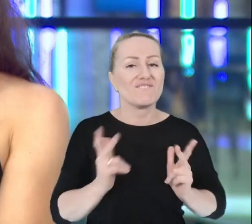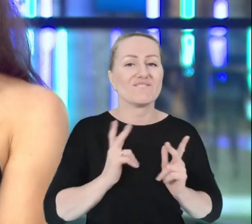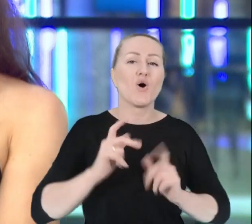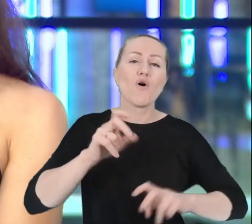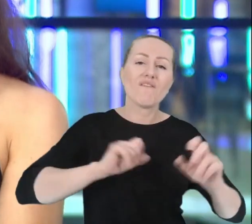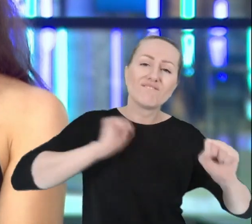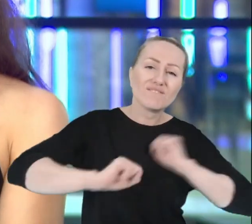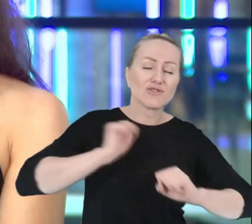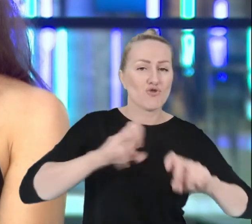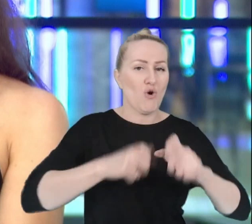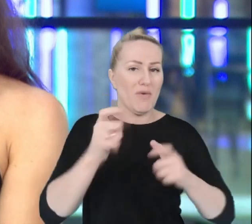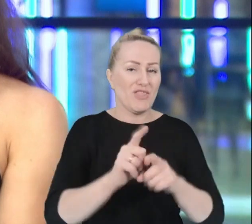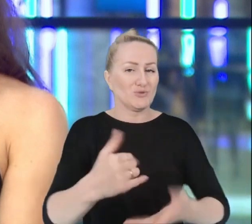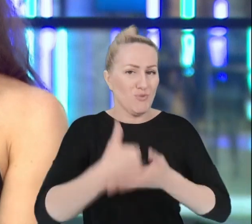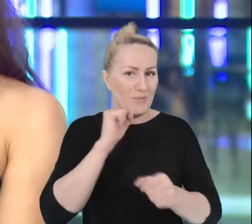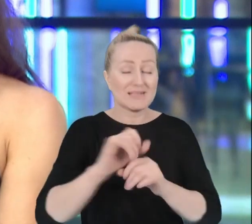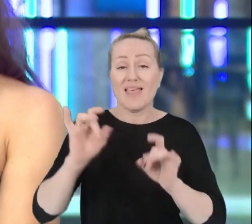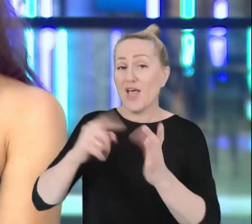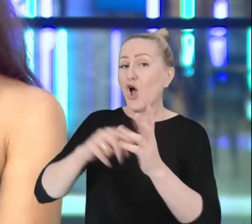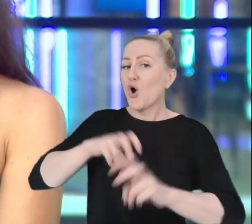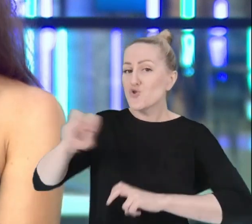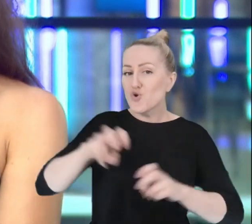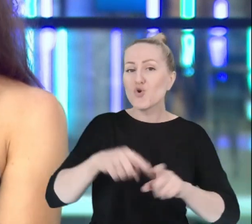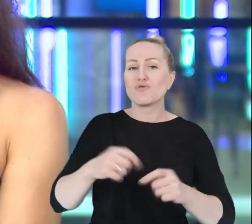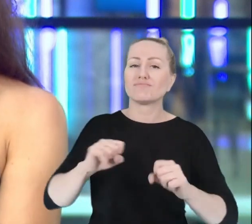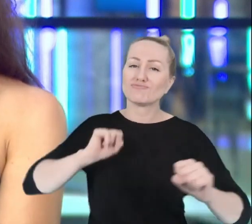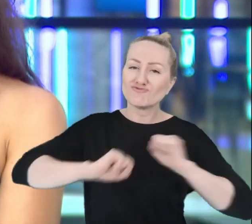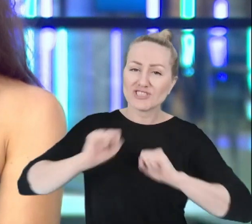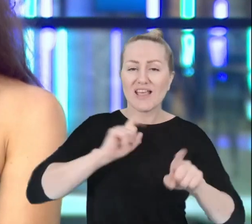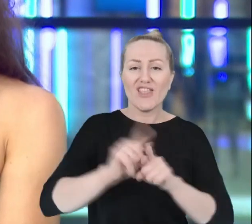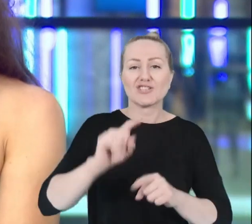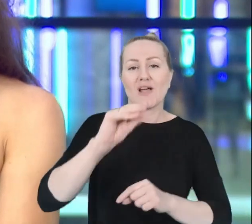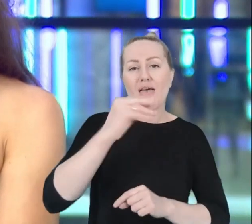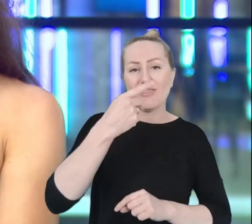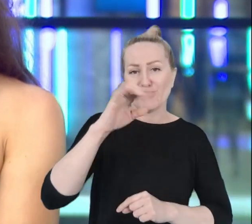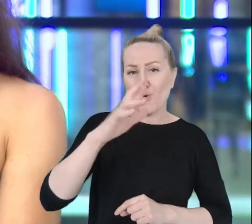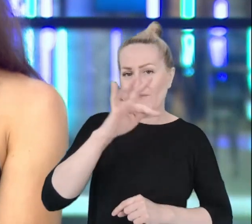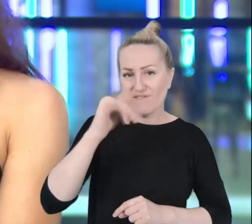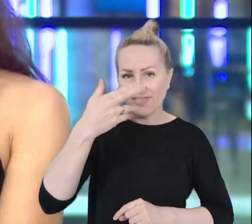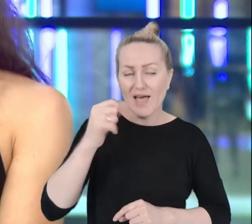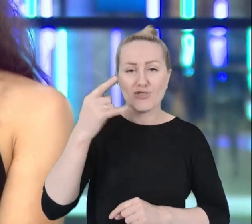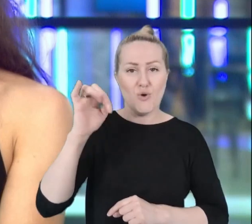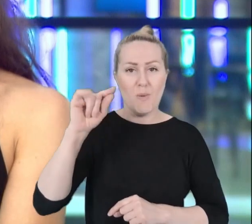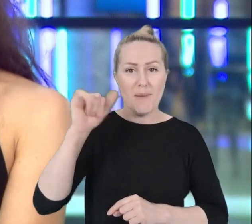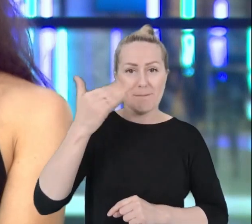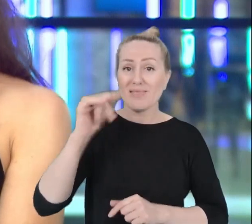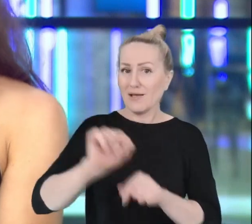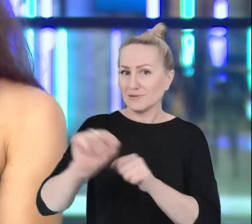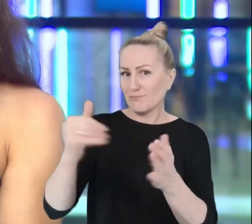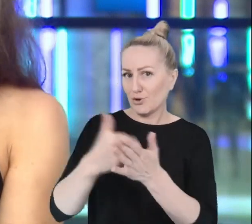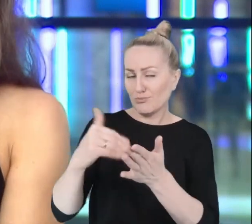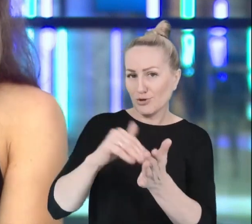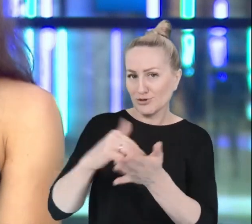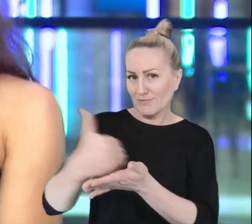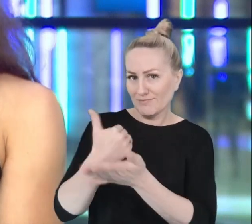ruch, wysiłek fizyczny, no to po pierwsze endorfiny, ale też dopamina, bardzo nam potrzebny neuroprzekaźnik. No i tych sposobów jest masa.